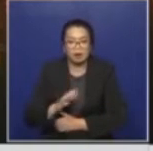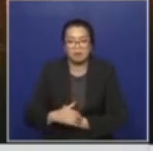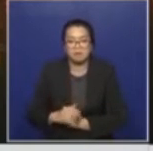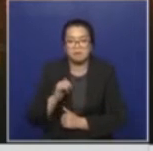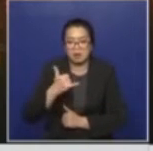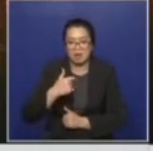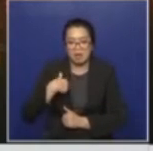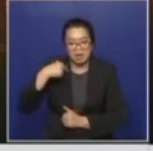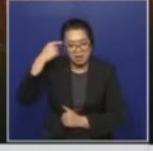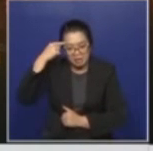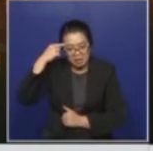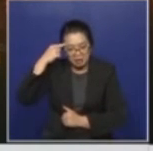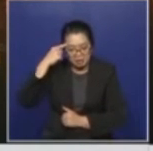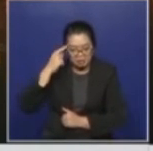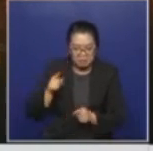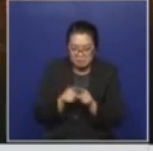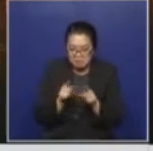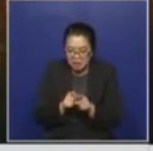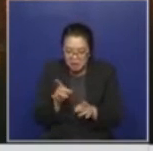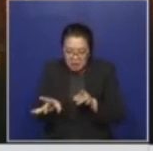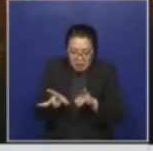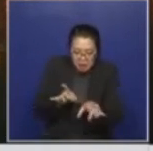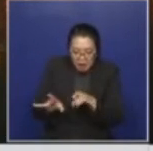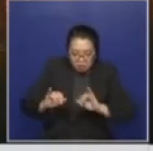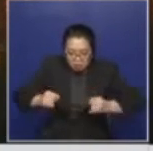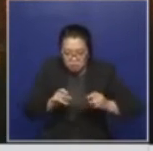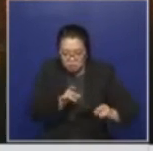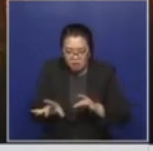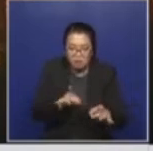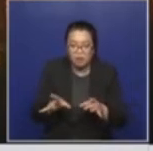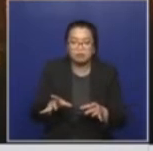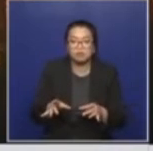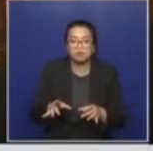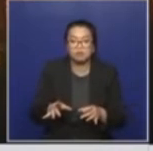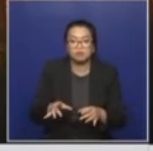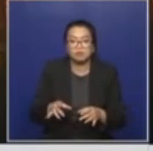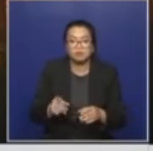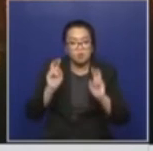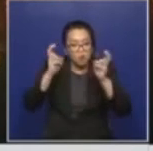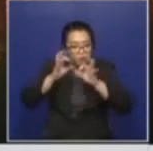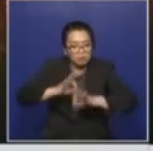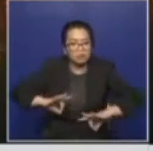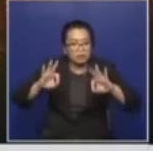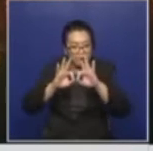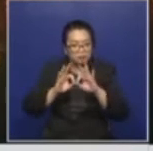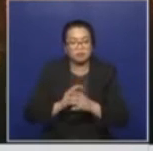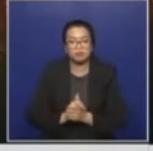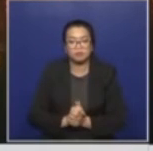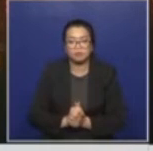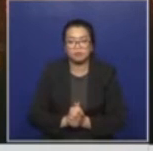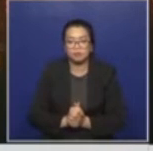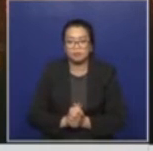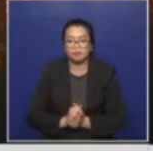ษณะของการสร้างความปั่นป่วนยุยงโดยเฉพาะประเด็นที่สำคัญที่เป็นละเอียดอ่อ